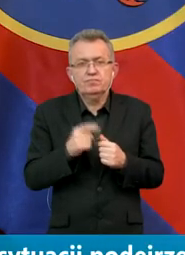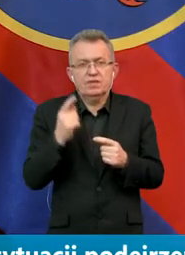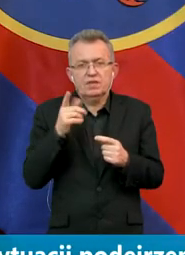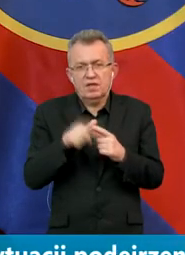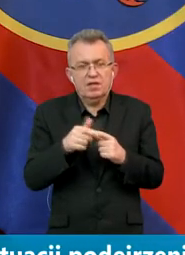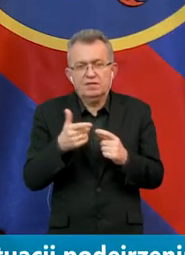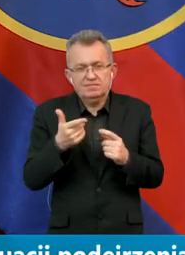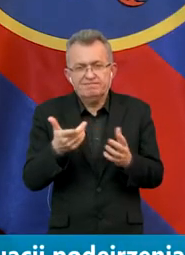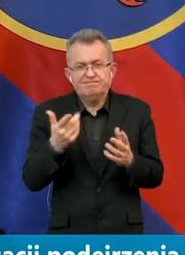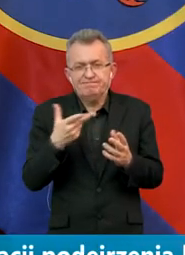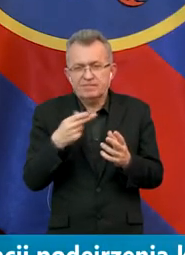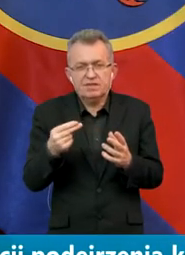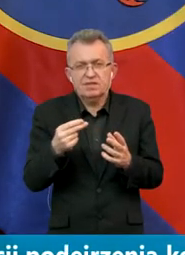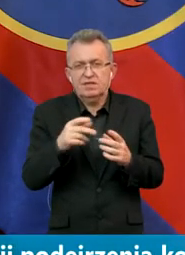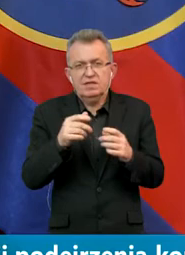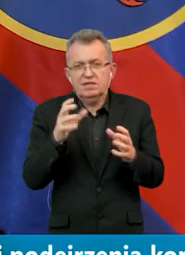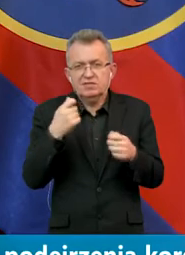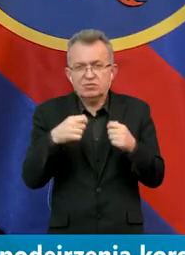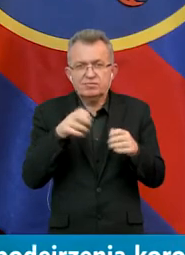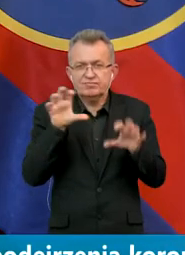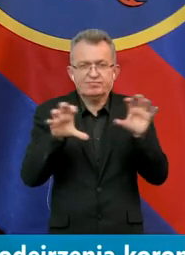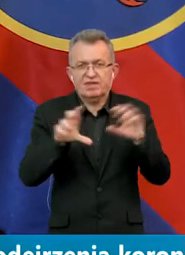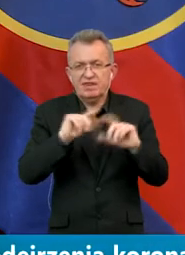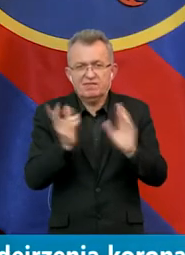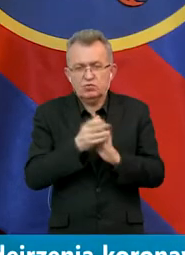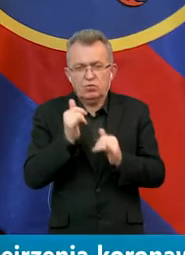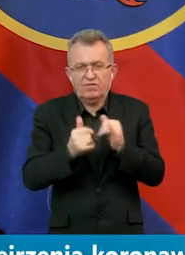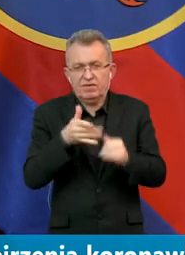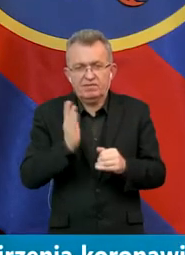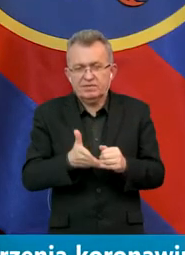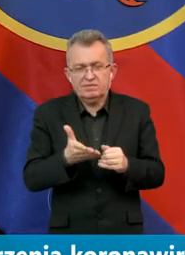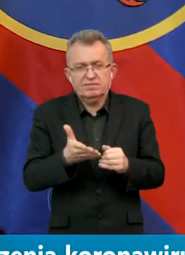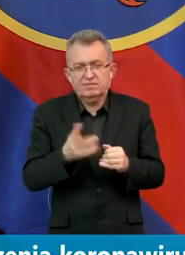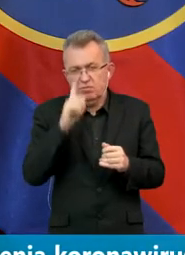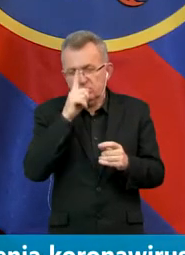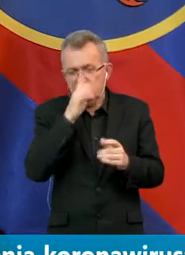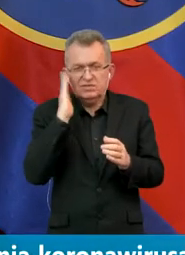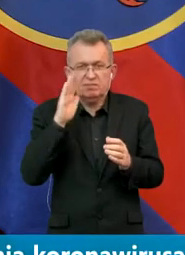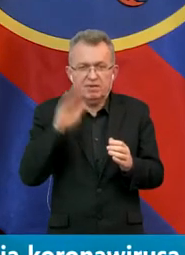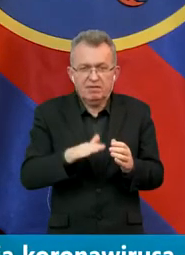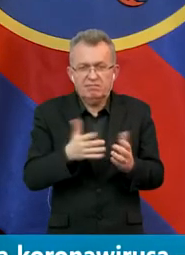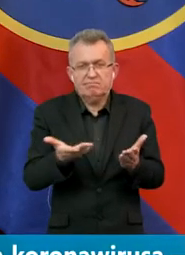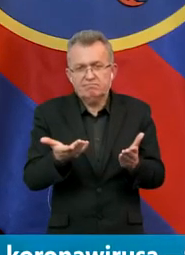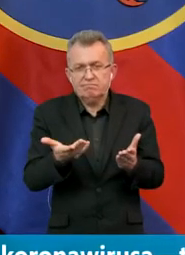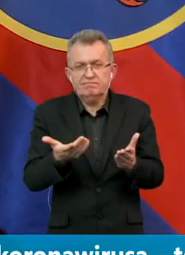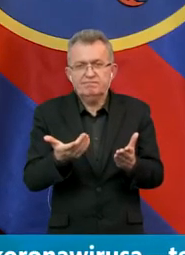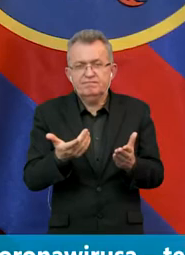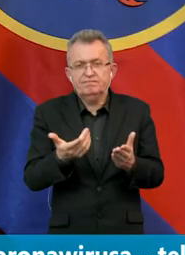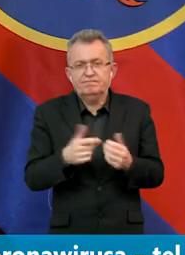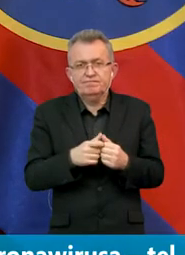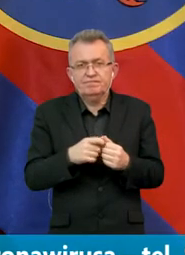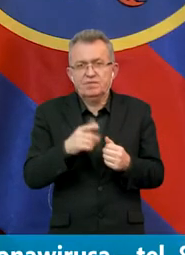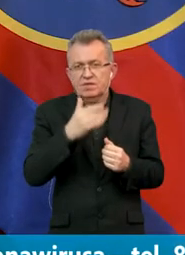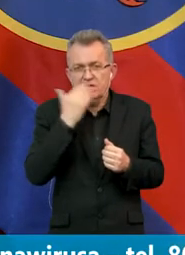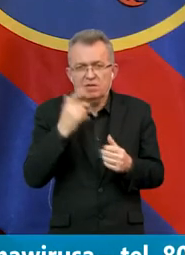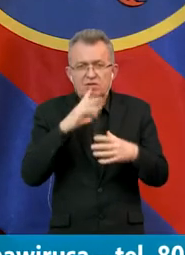niestety pewne części Szczecina, te, które są troszkę mniej zaludnione, gdzie nie ma